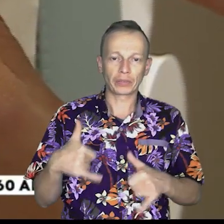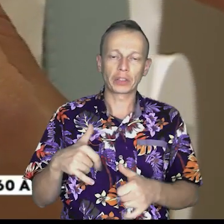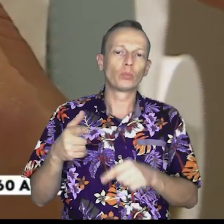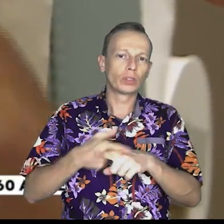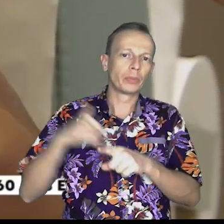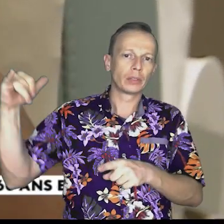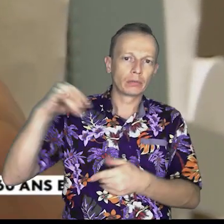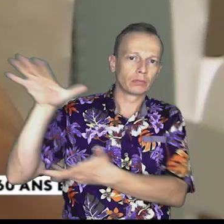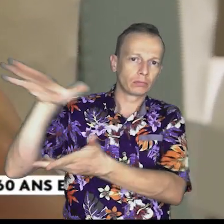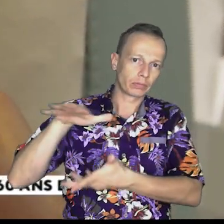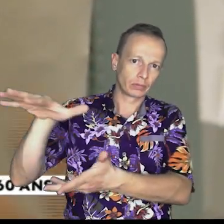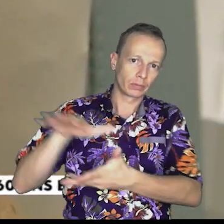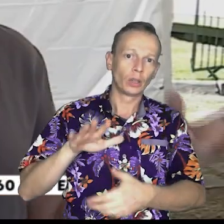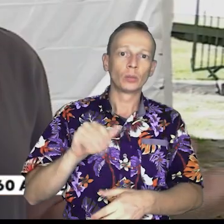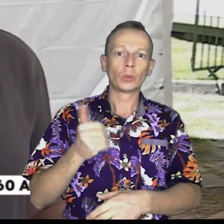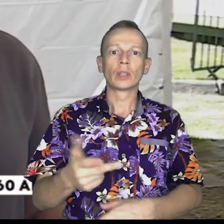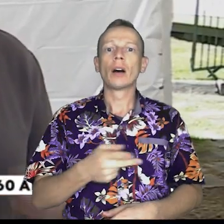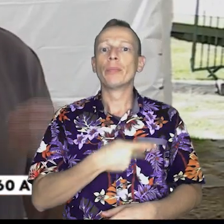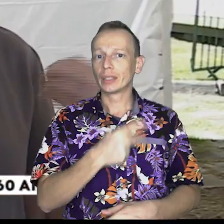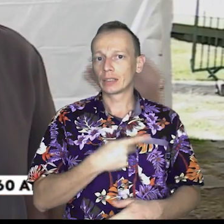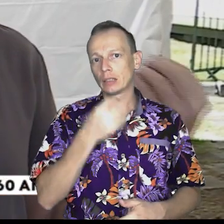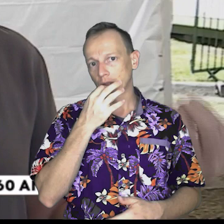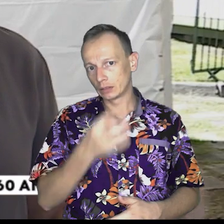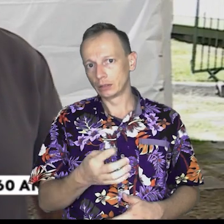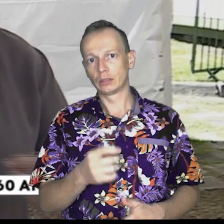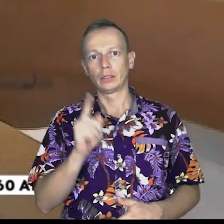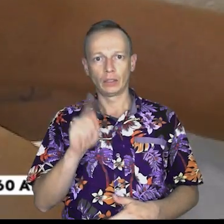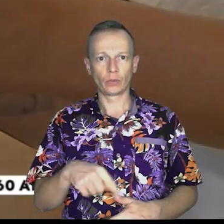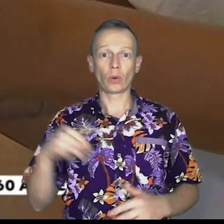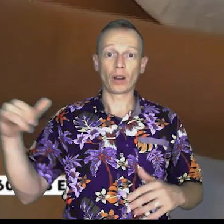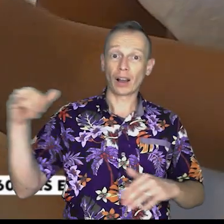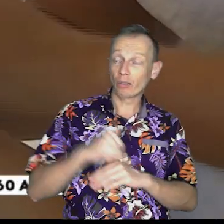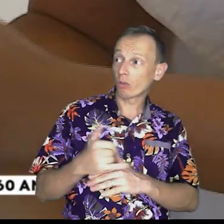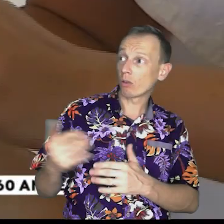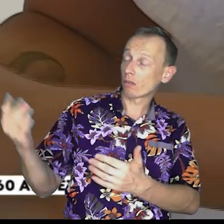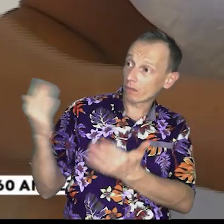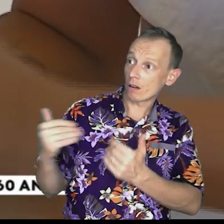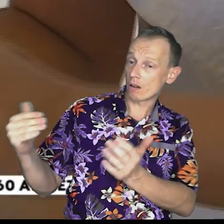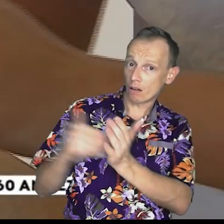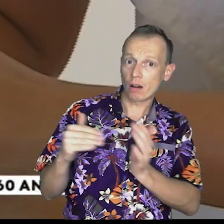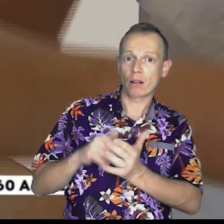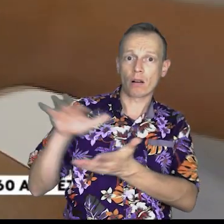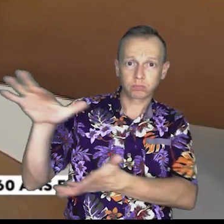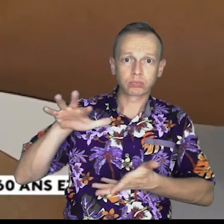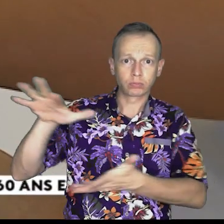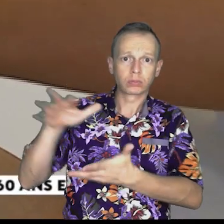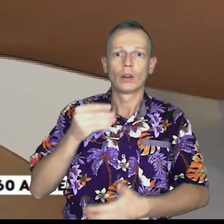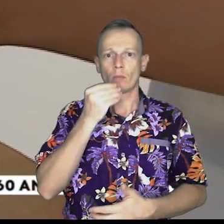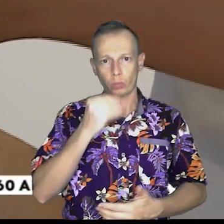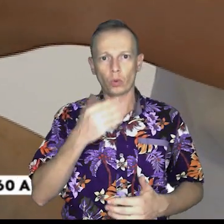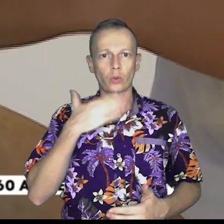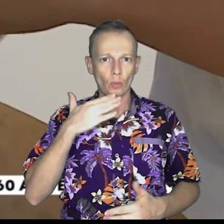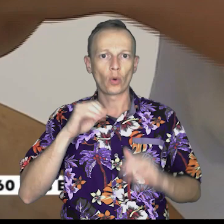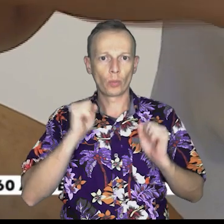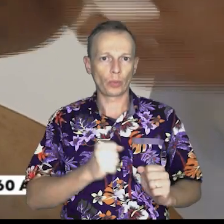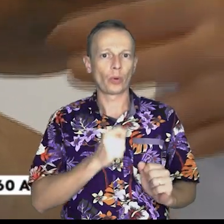fur et à mesure. Et c'est la raison pour laquelle les médecins comptent sur le fait que les avions continuent à venir avec ce